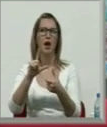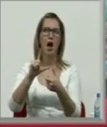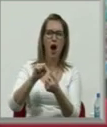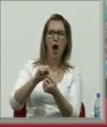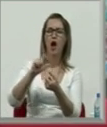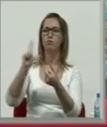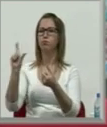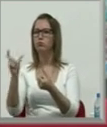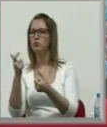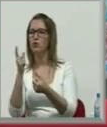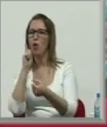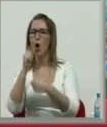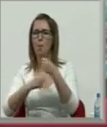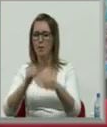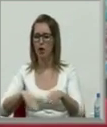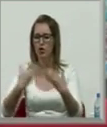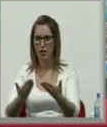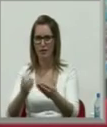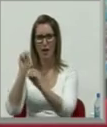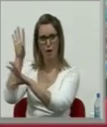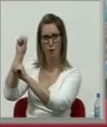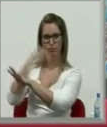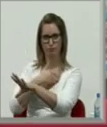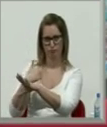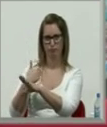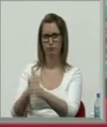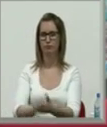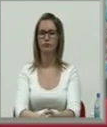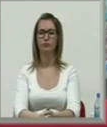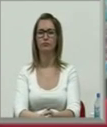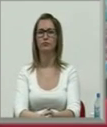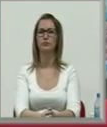nam informacją. Takich porozumień już jest coraz więcej.